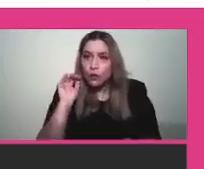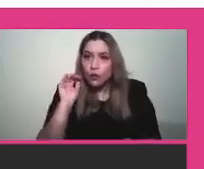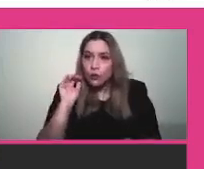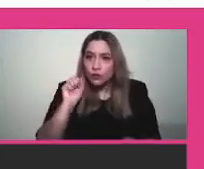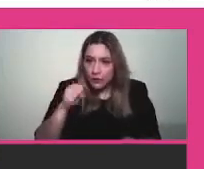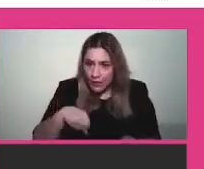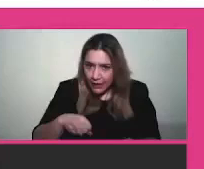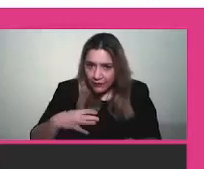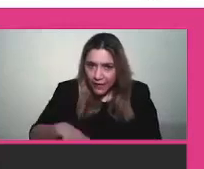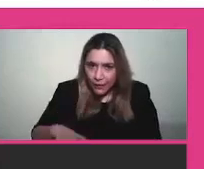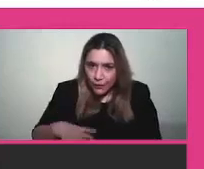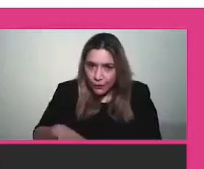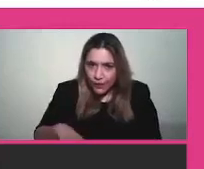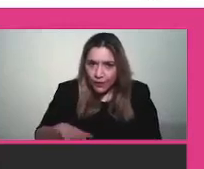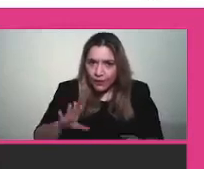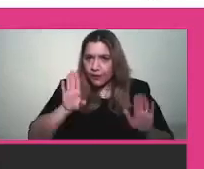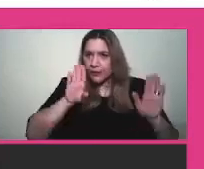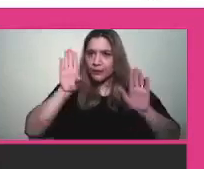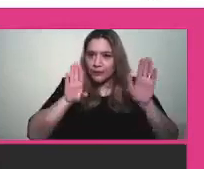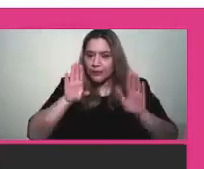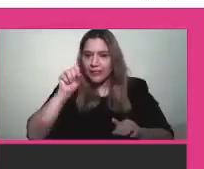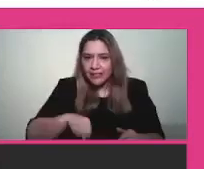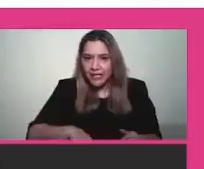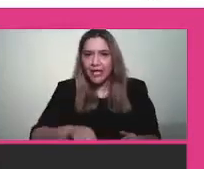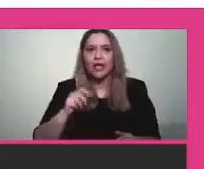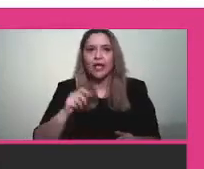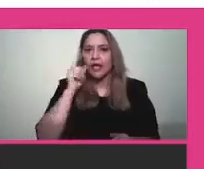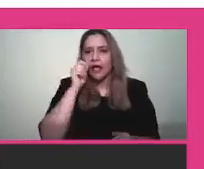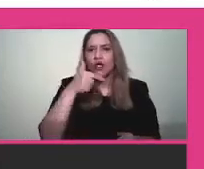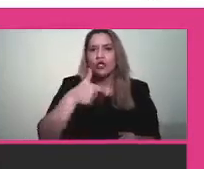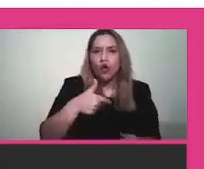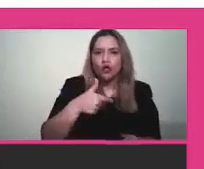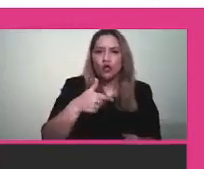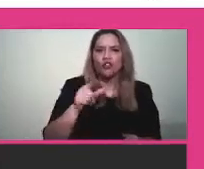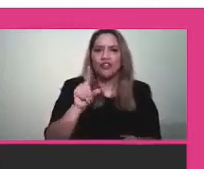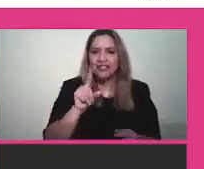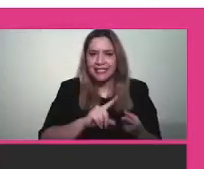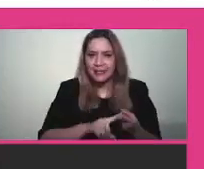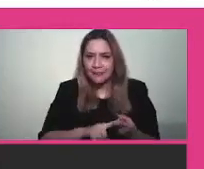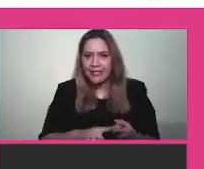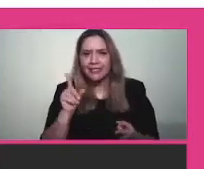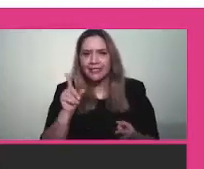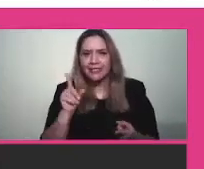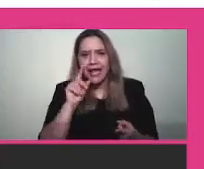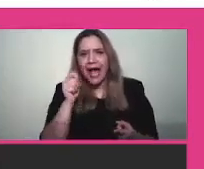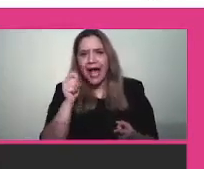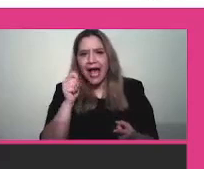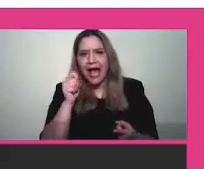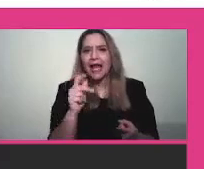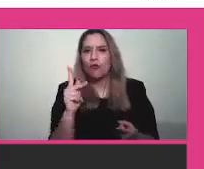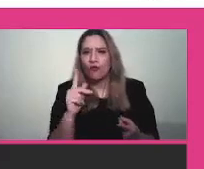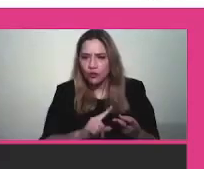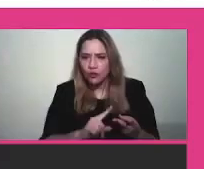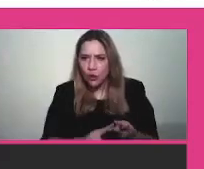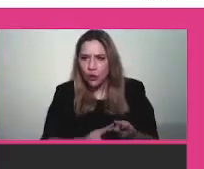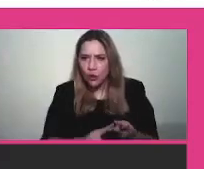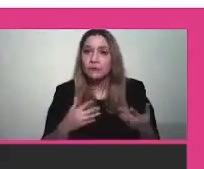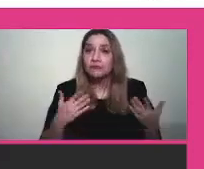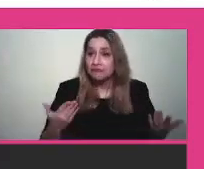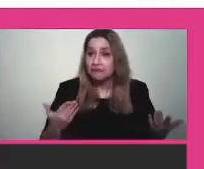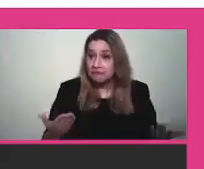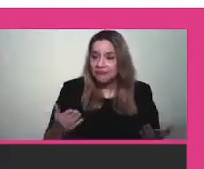ότι θα παίξουν, ο Γιώργος Δεσίπρης βλέπω, η Άννα Κουβαριώτη, πάνω